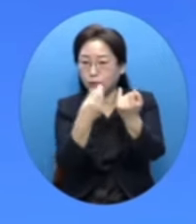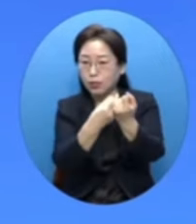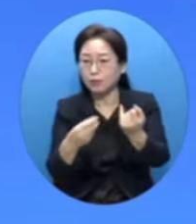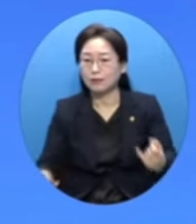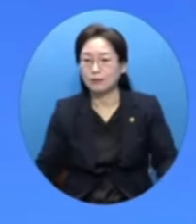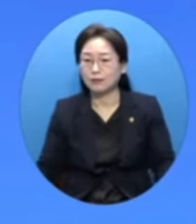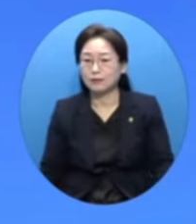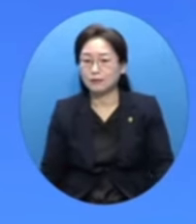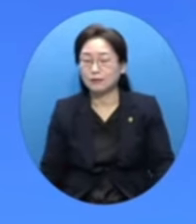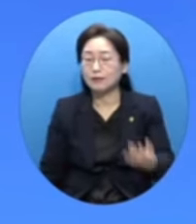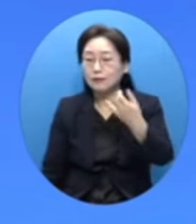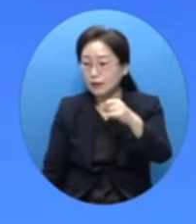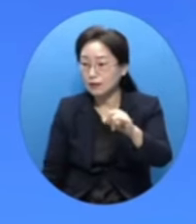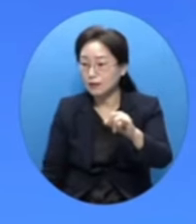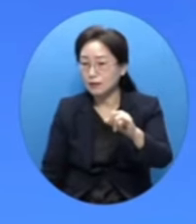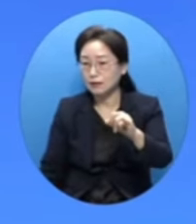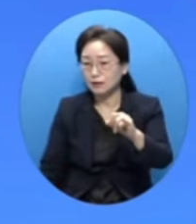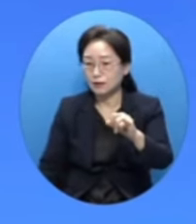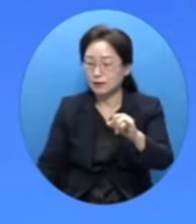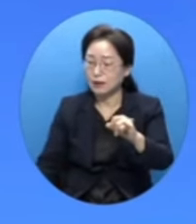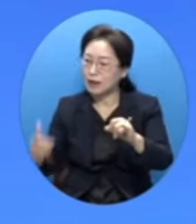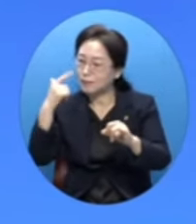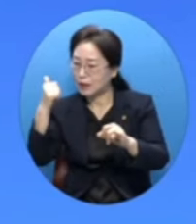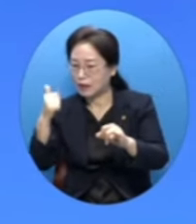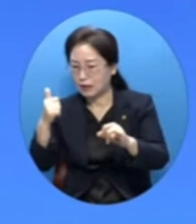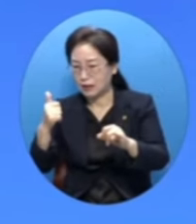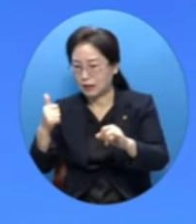그래서 딸과 많은 대화를 나누고 난 다음